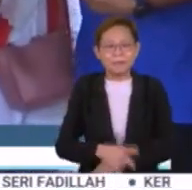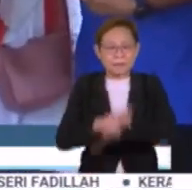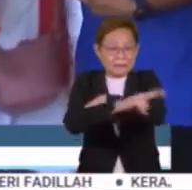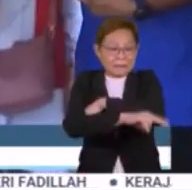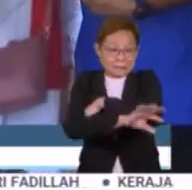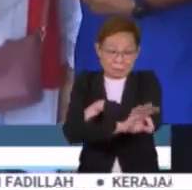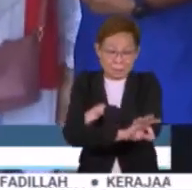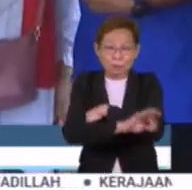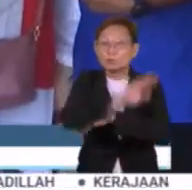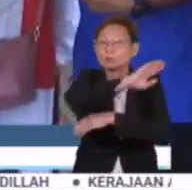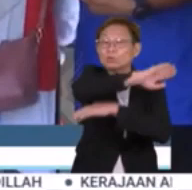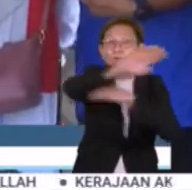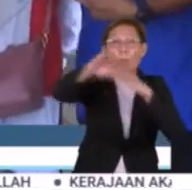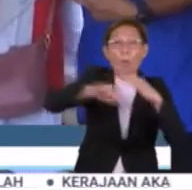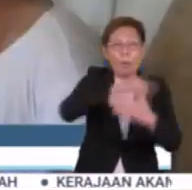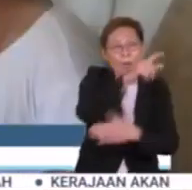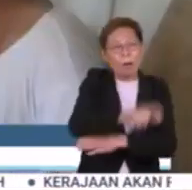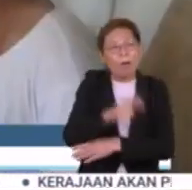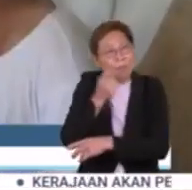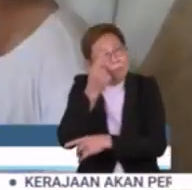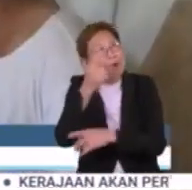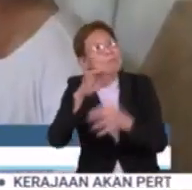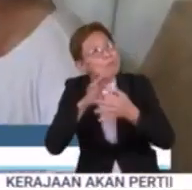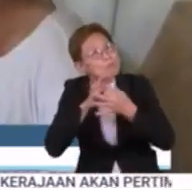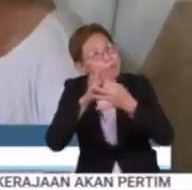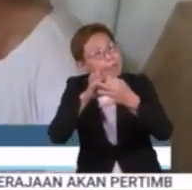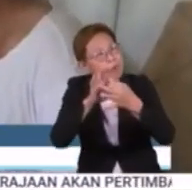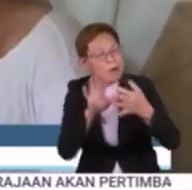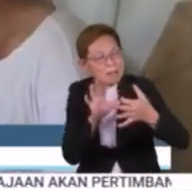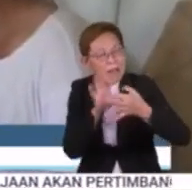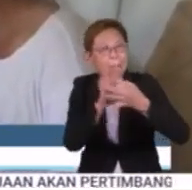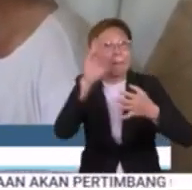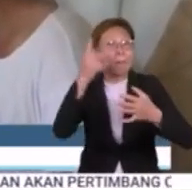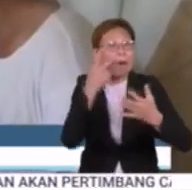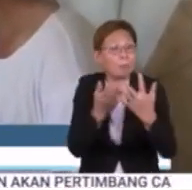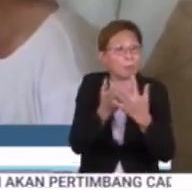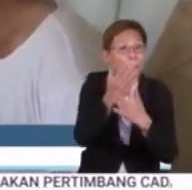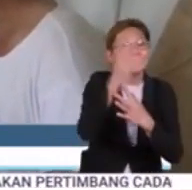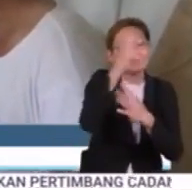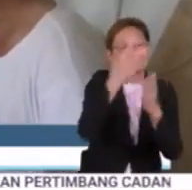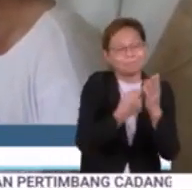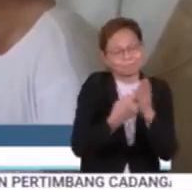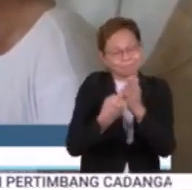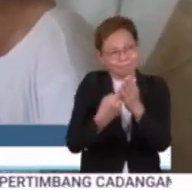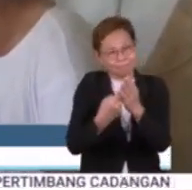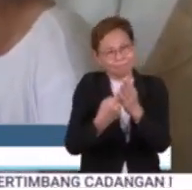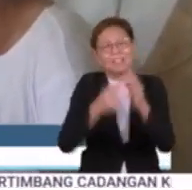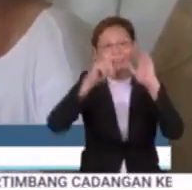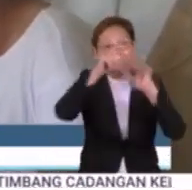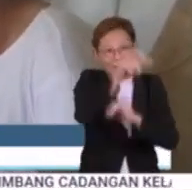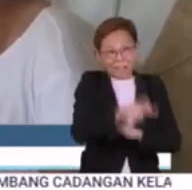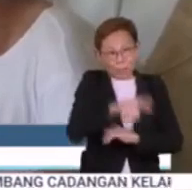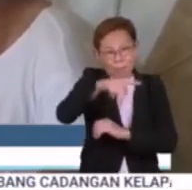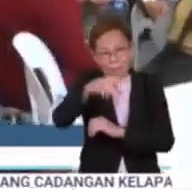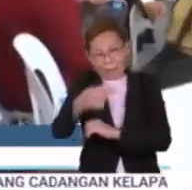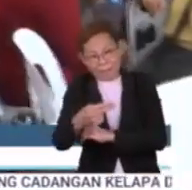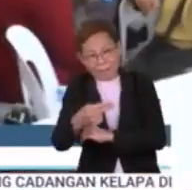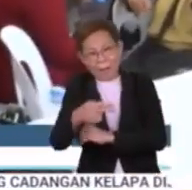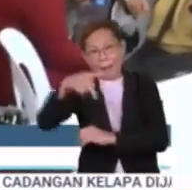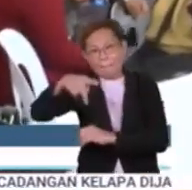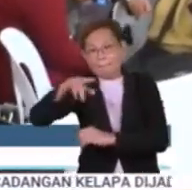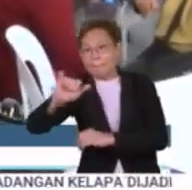di negeri sembilan para pengundi mula memahami kerjasama gabungan politik menerusi Kerajaan perpaduan menurut calon PH Dun